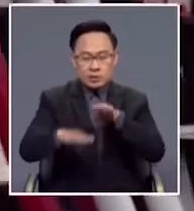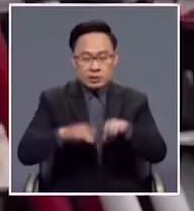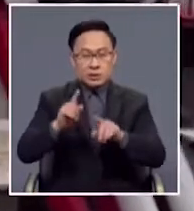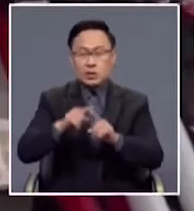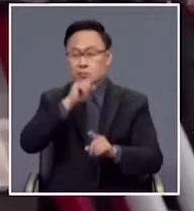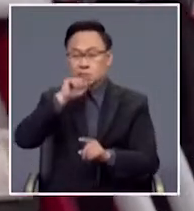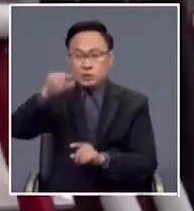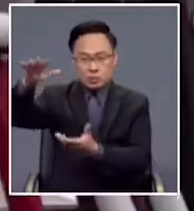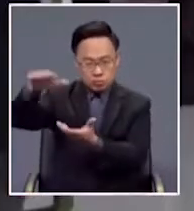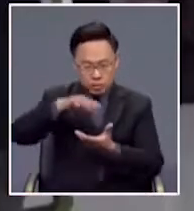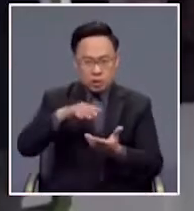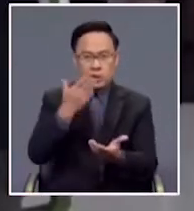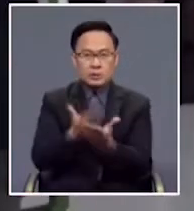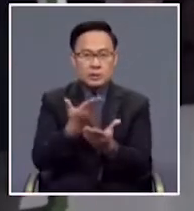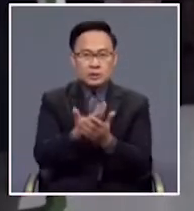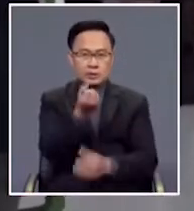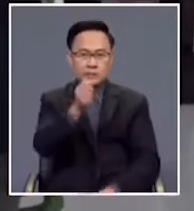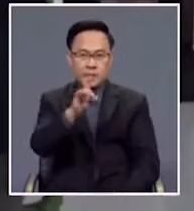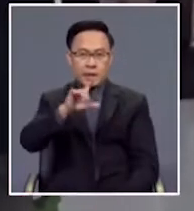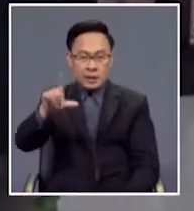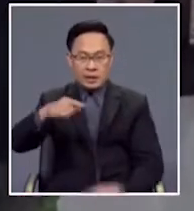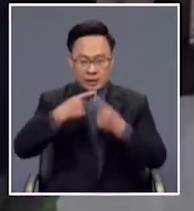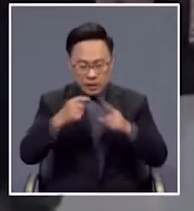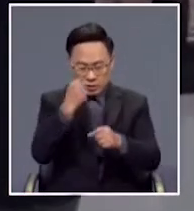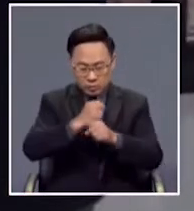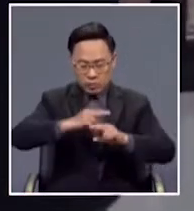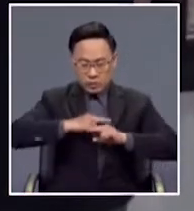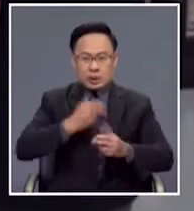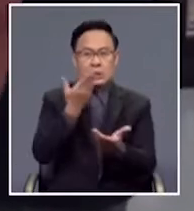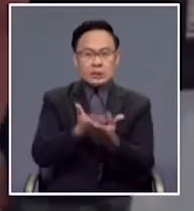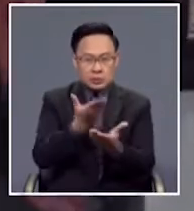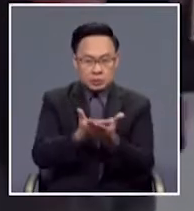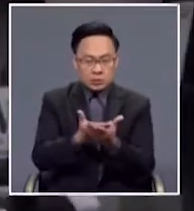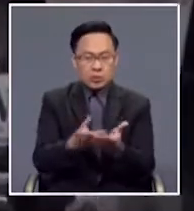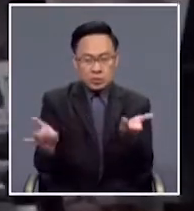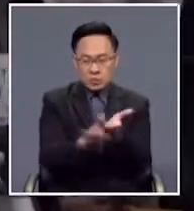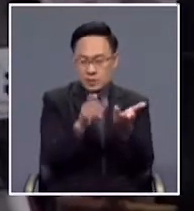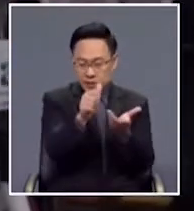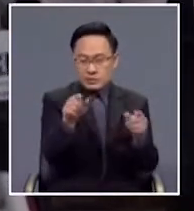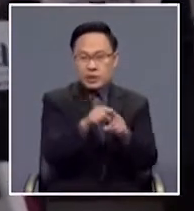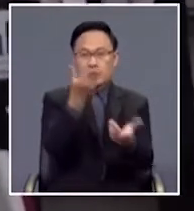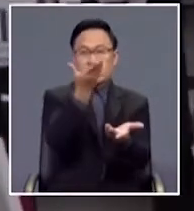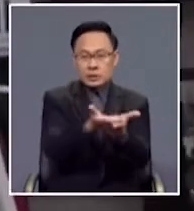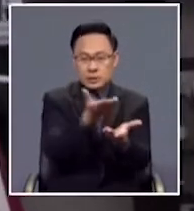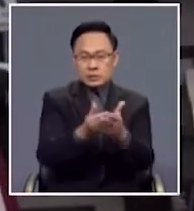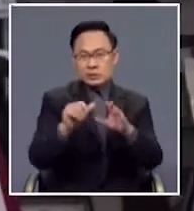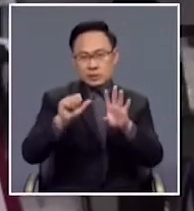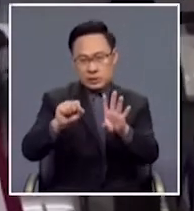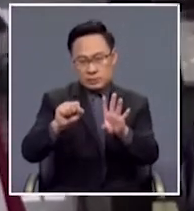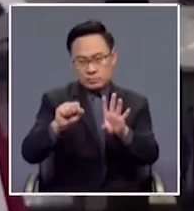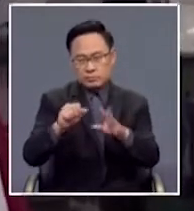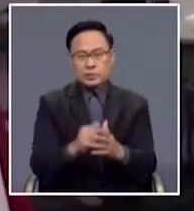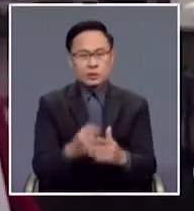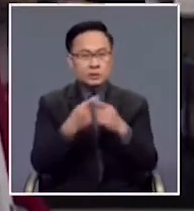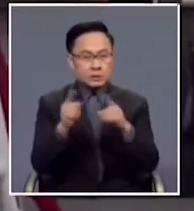างประเทศถึง18ล้านบาทแต่เราสามารถผลิตได้เองมีคุณภาพใกล้เคียงกันด้วยราคาเพียง 400,000 กว่าบาทเท่านั้น